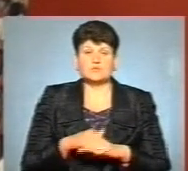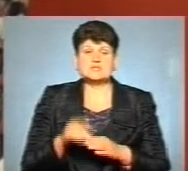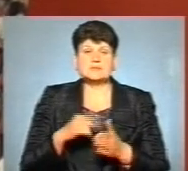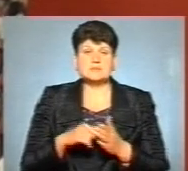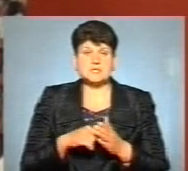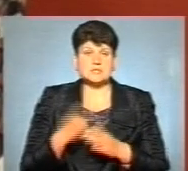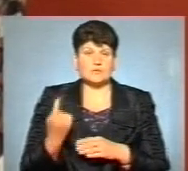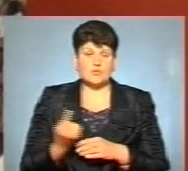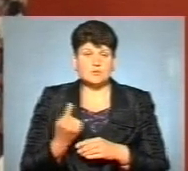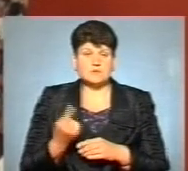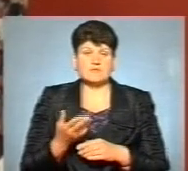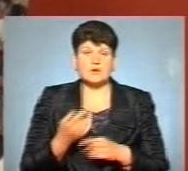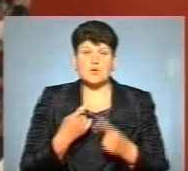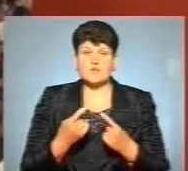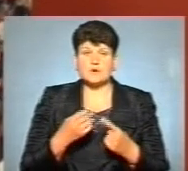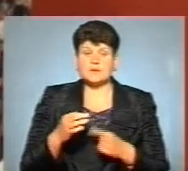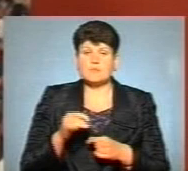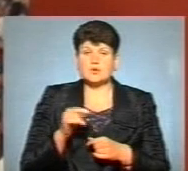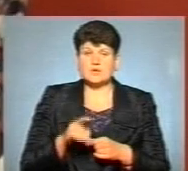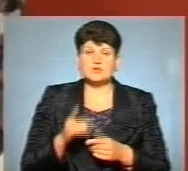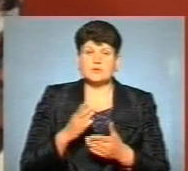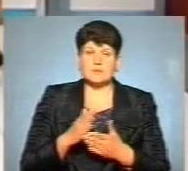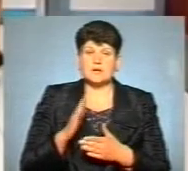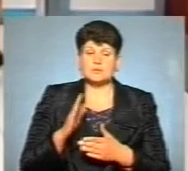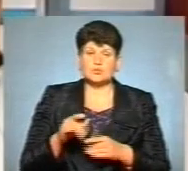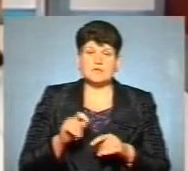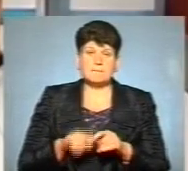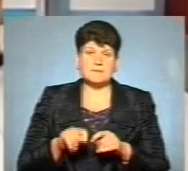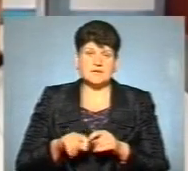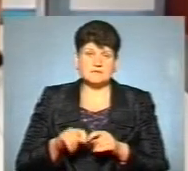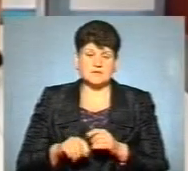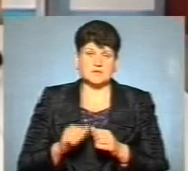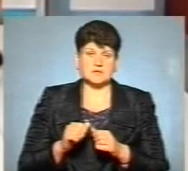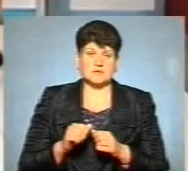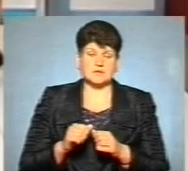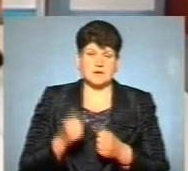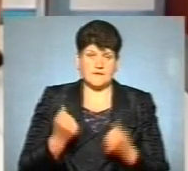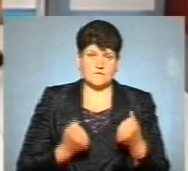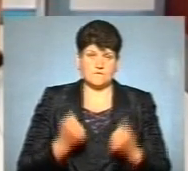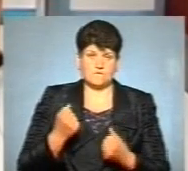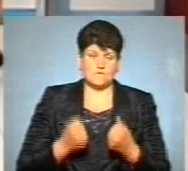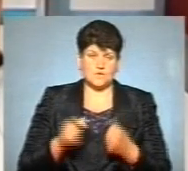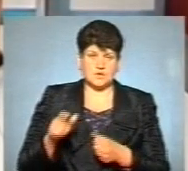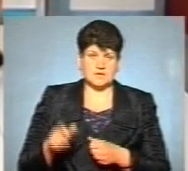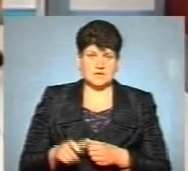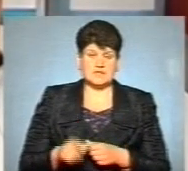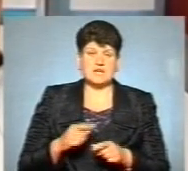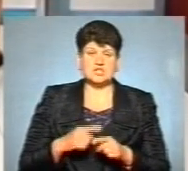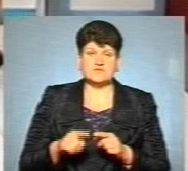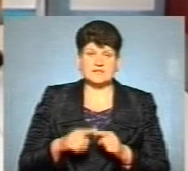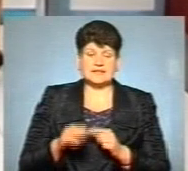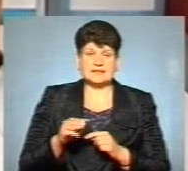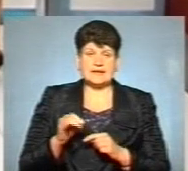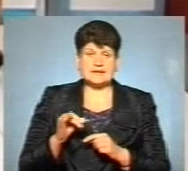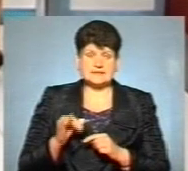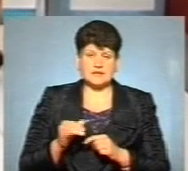області, ви говорили про те, що має бути і перевірений кожен водій на наявність ковіду. На швидкі тести. Я хочу